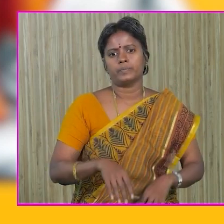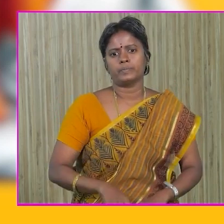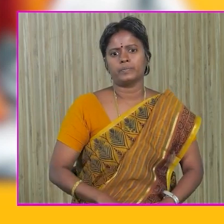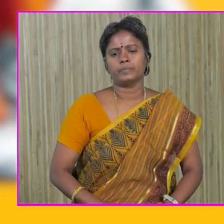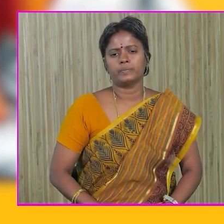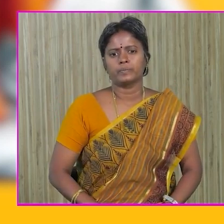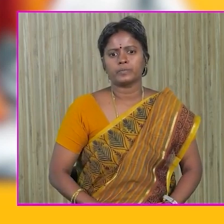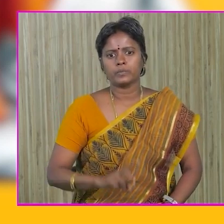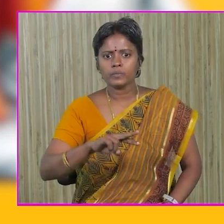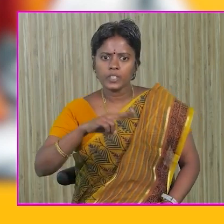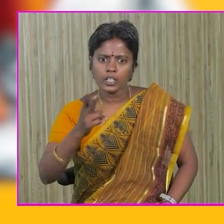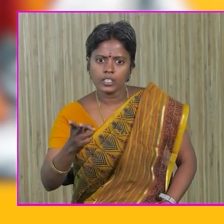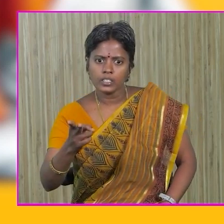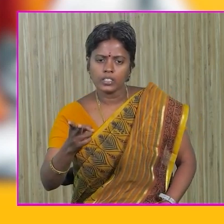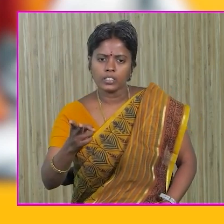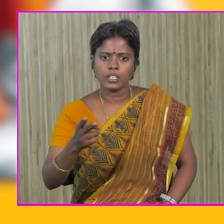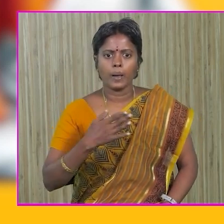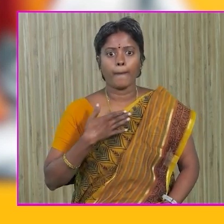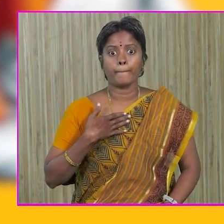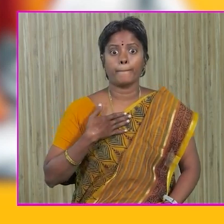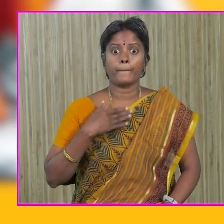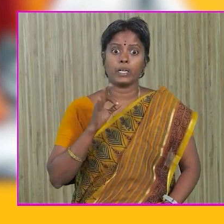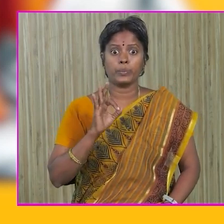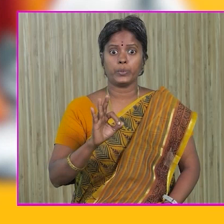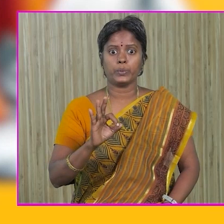திருக்குறள் பண்புடைமை என்னும் அதிகாரத்தில் வரக்கூடியது.